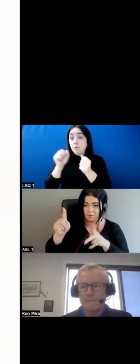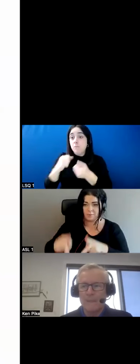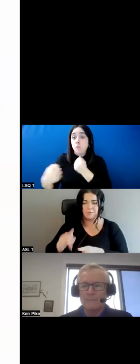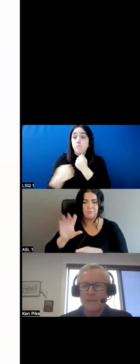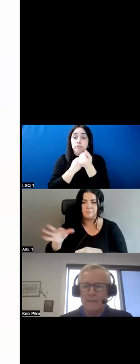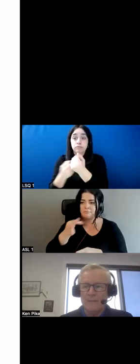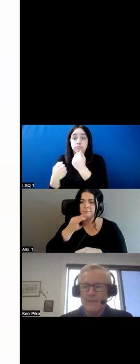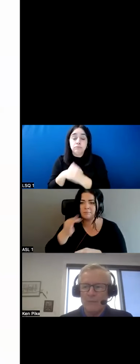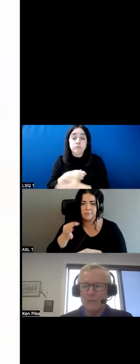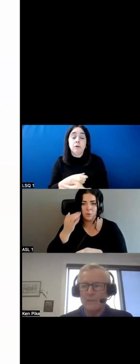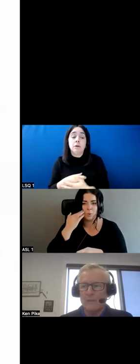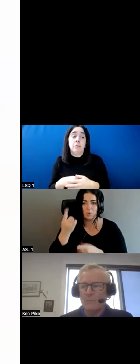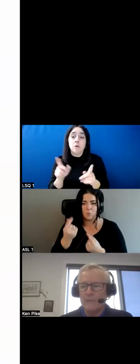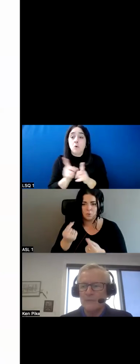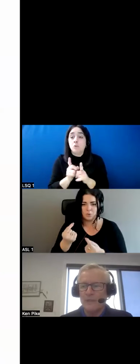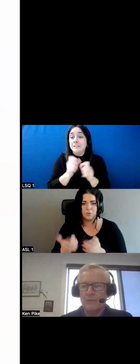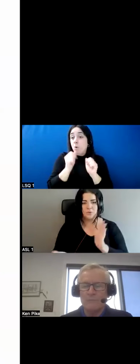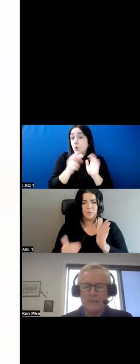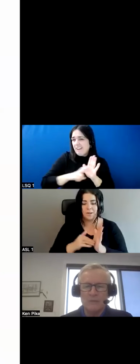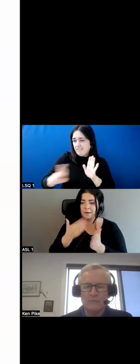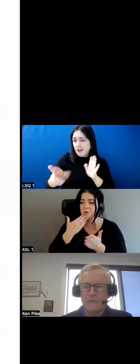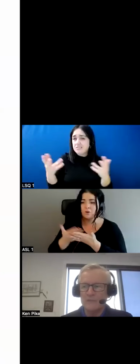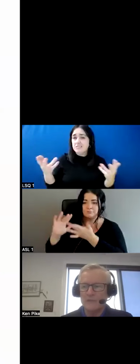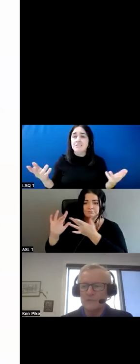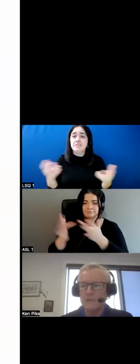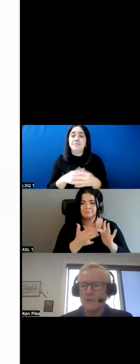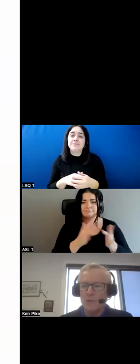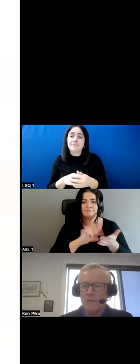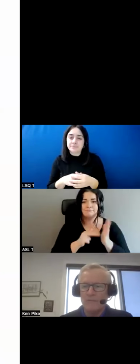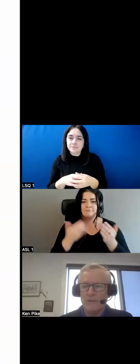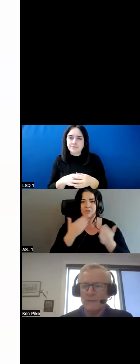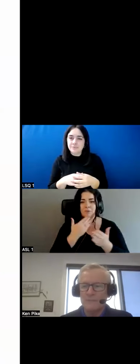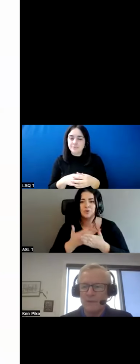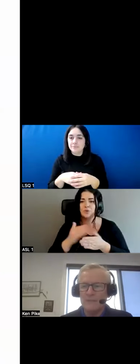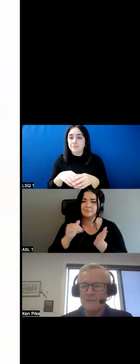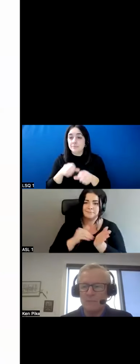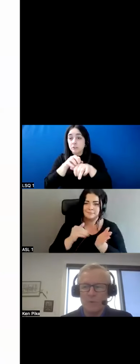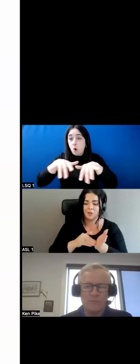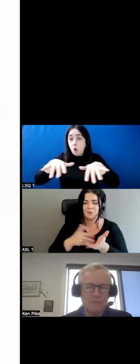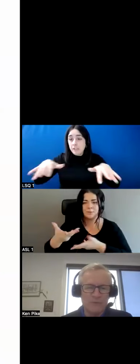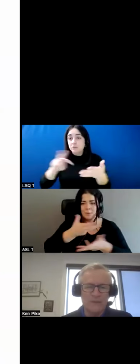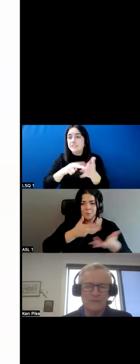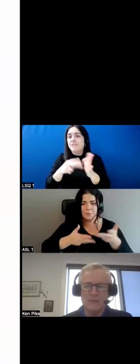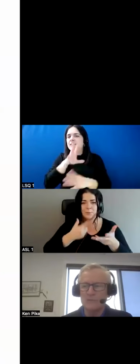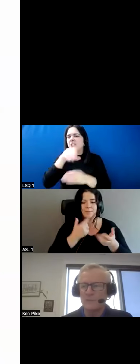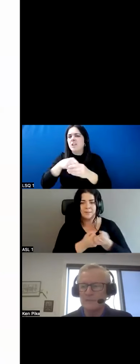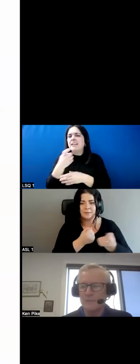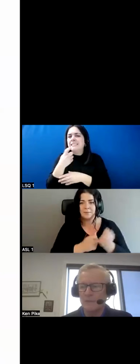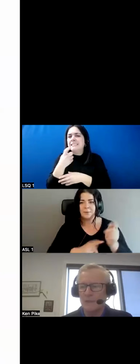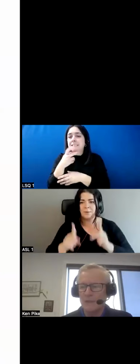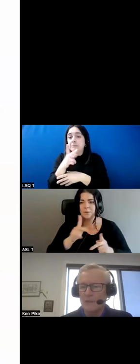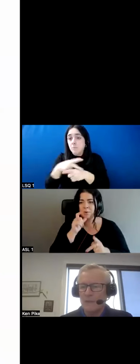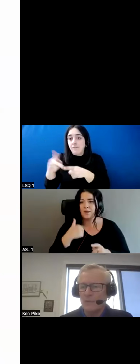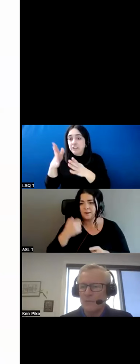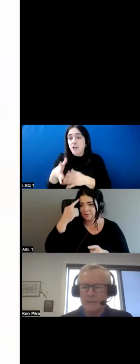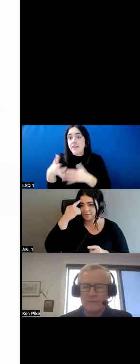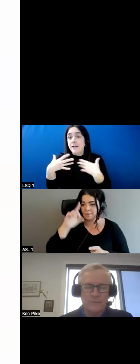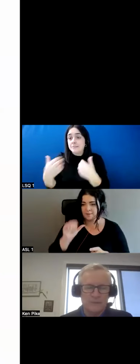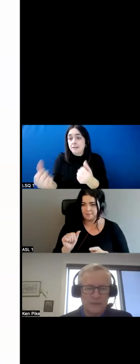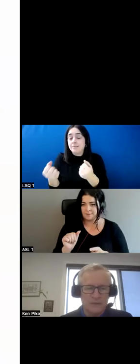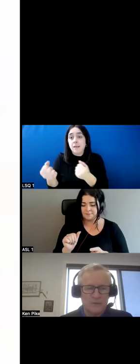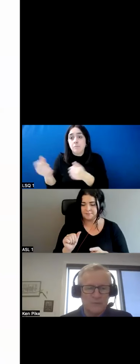patient vers un expert. Un réseau peut rassembler des professionnels de la santé qui ont l'expérience de l'accompagnement